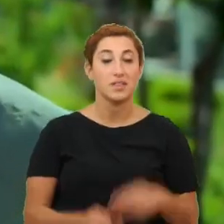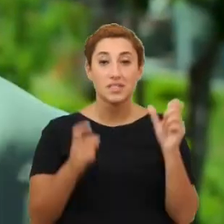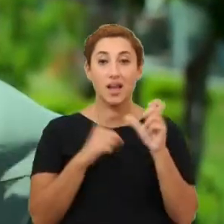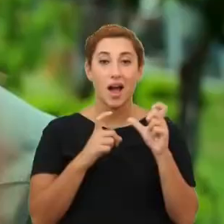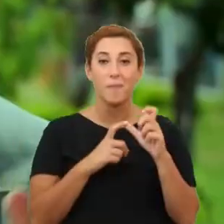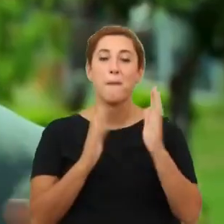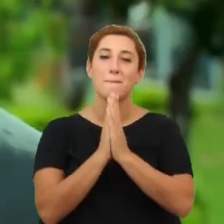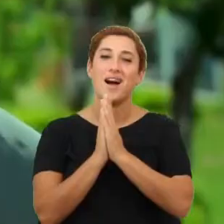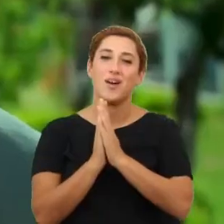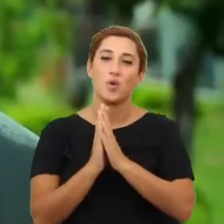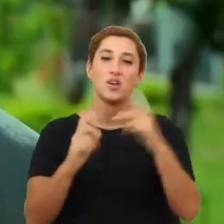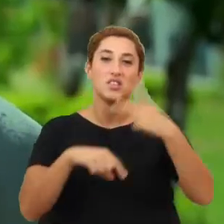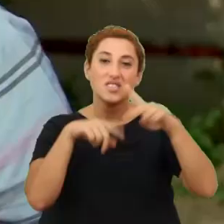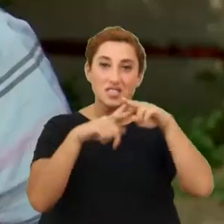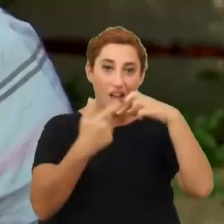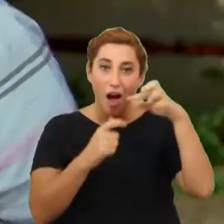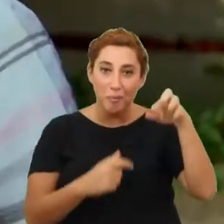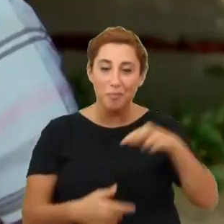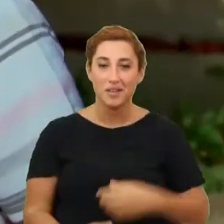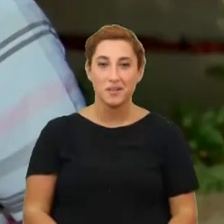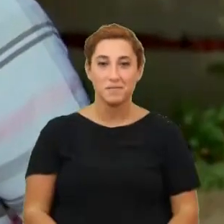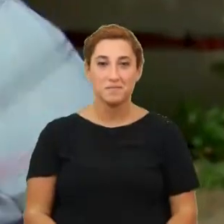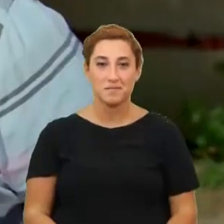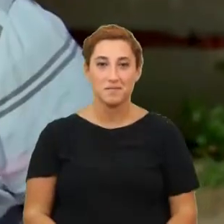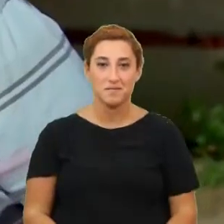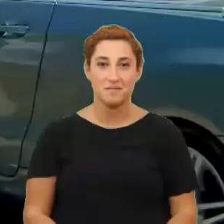Sarp, pardon, zarp.